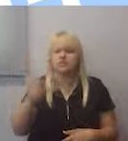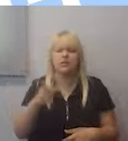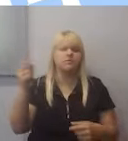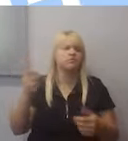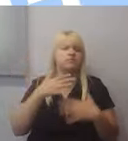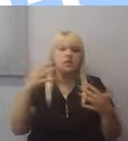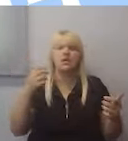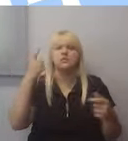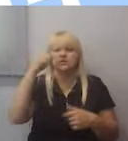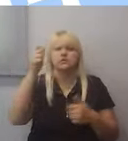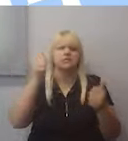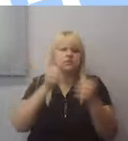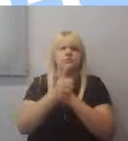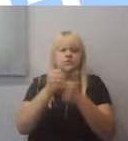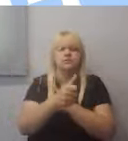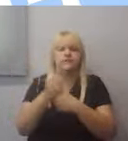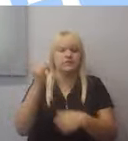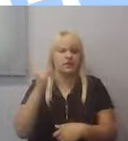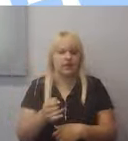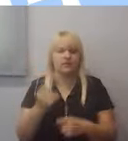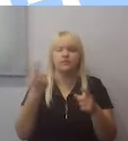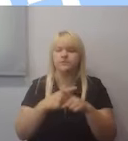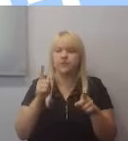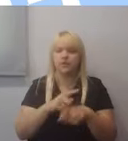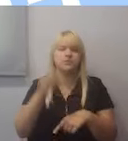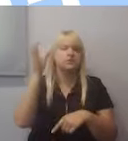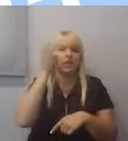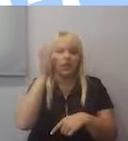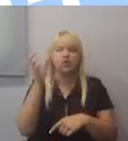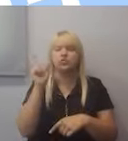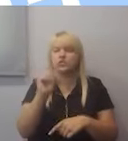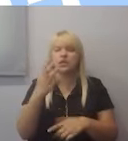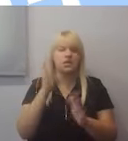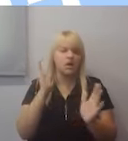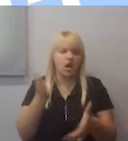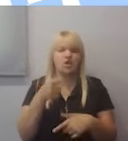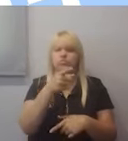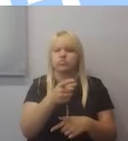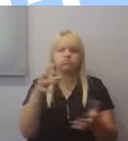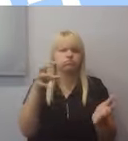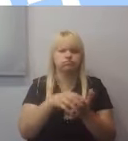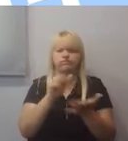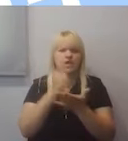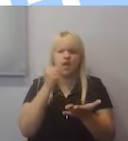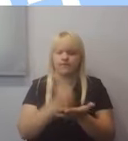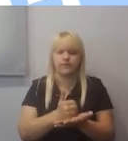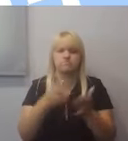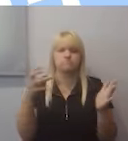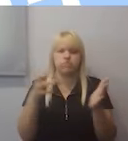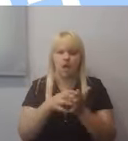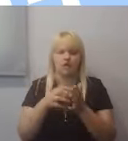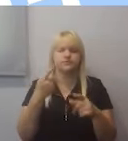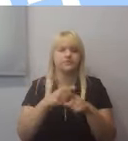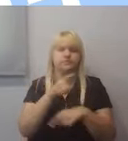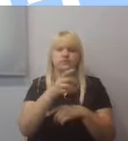sliktāks un tāpēc zināšanām ir jābūt tai bāzei to bāzi tas ir lasot